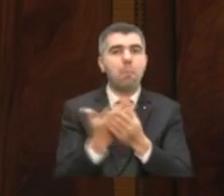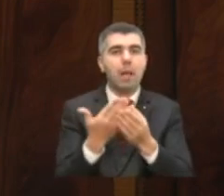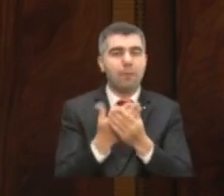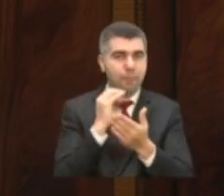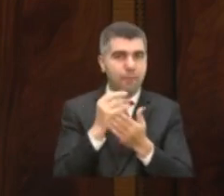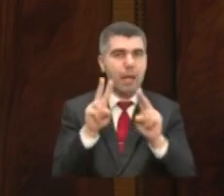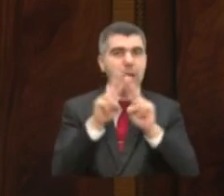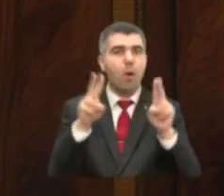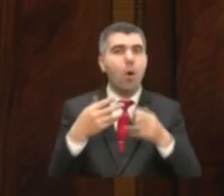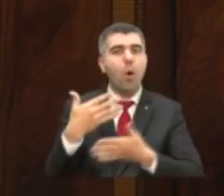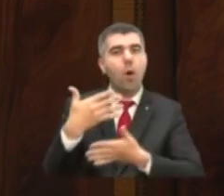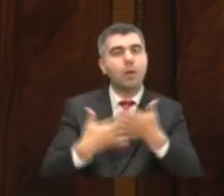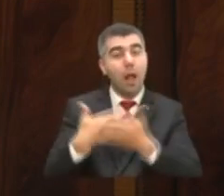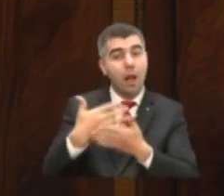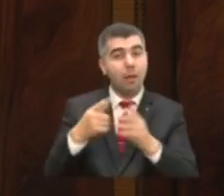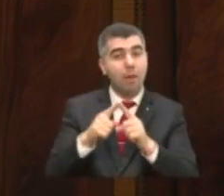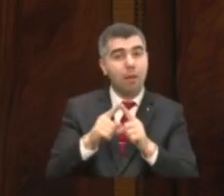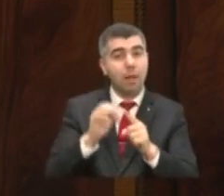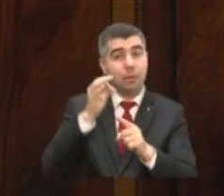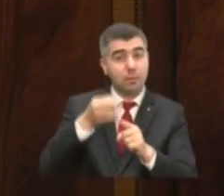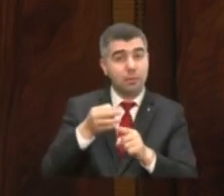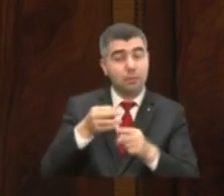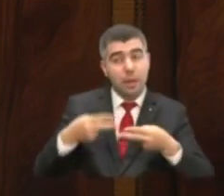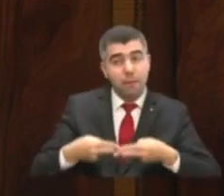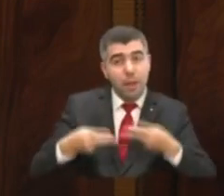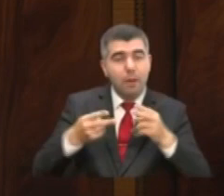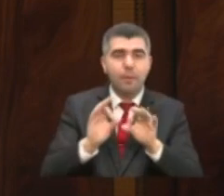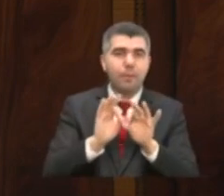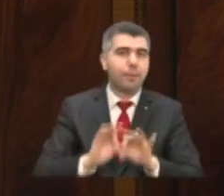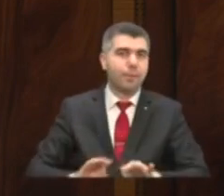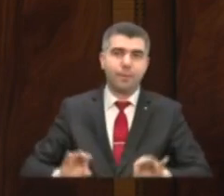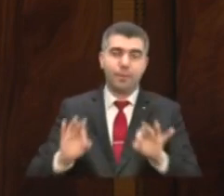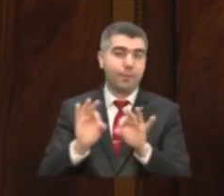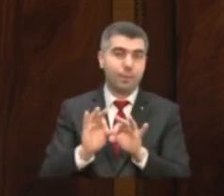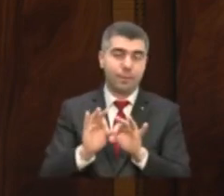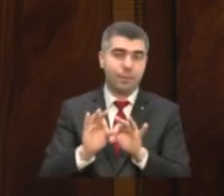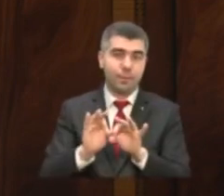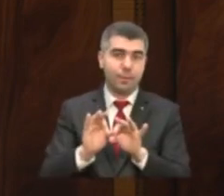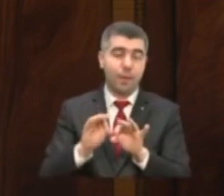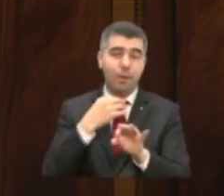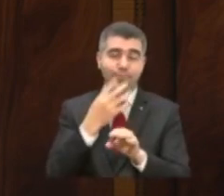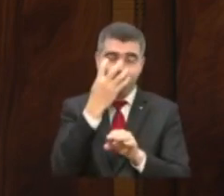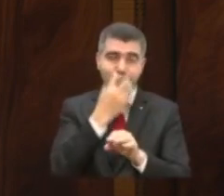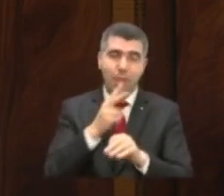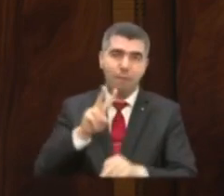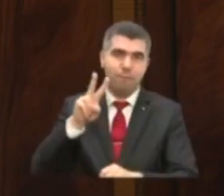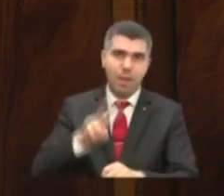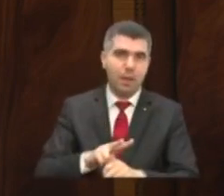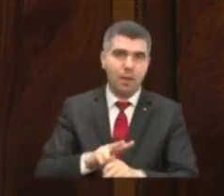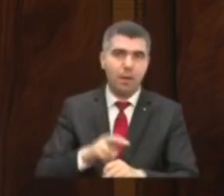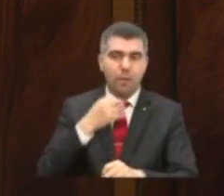ملف التعاقد ولم نرى أي شيء إلى اليوم. سيد رئيس الحكومة، من سخرية التاريخ أنه من داخل هذه